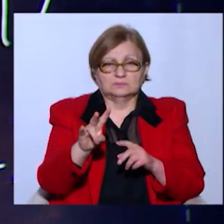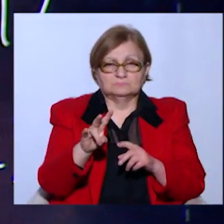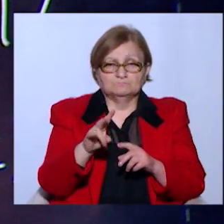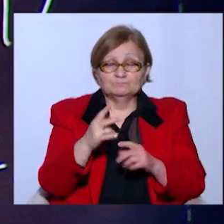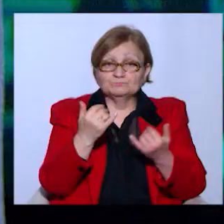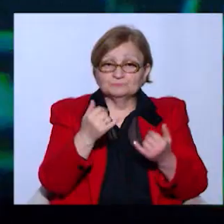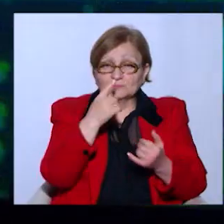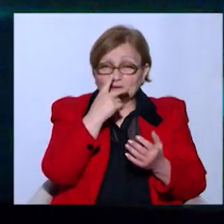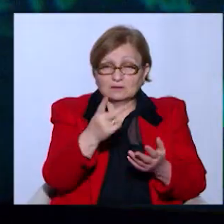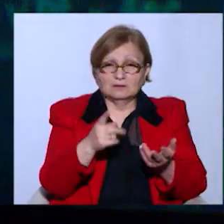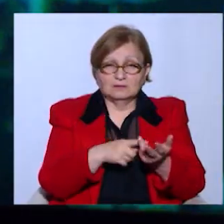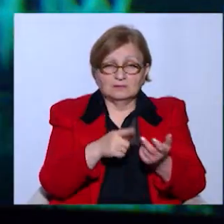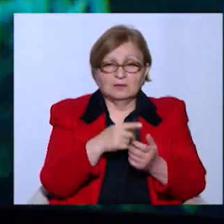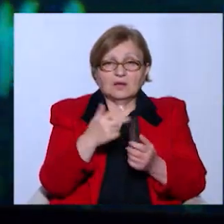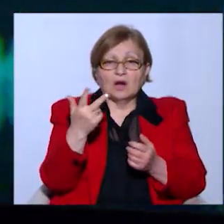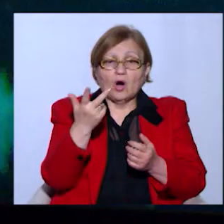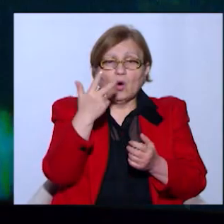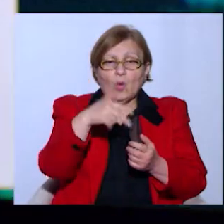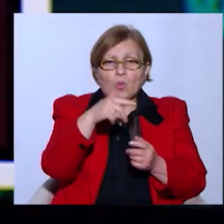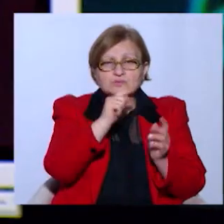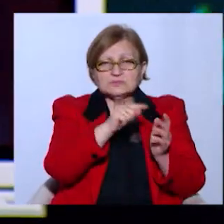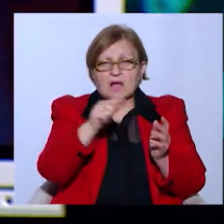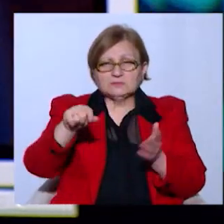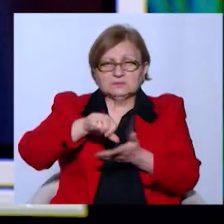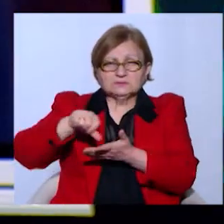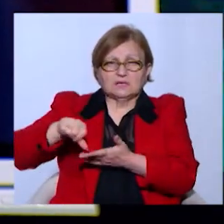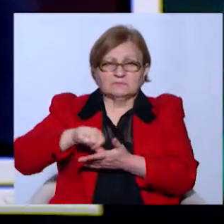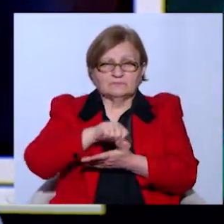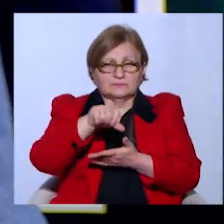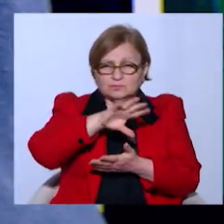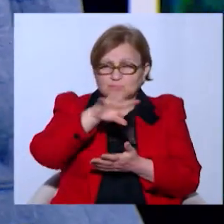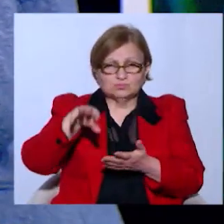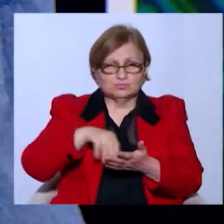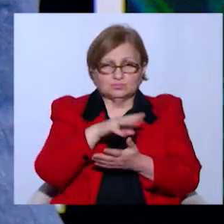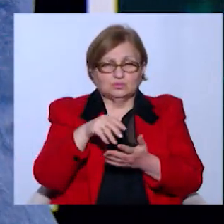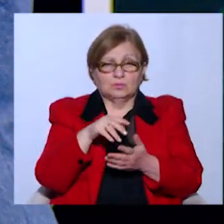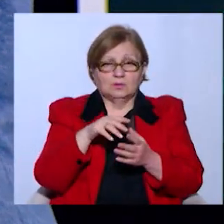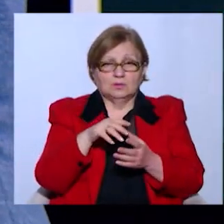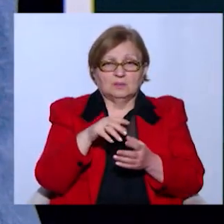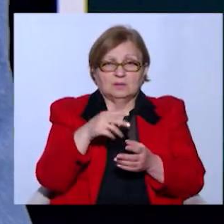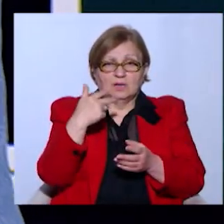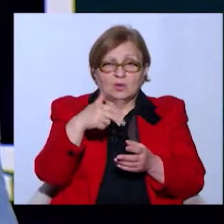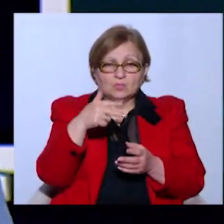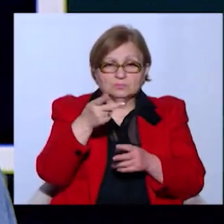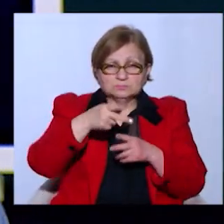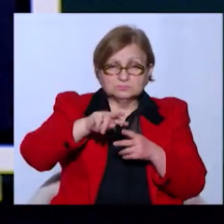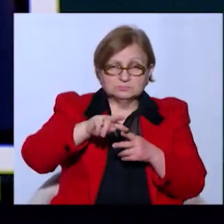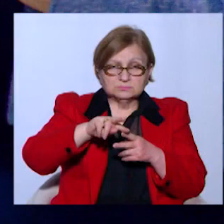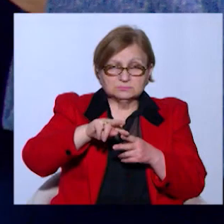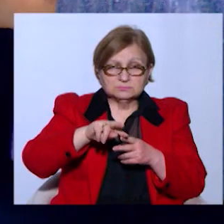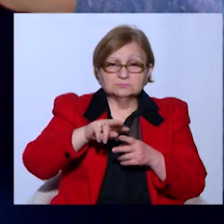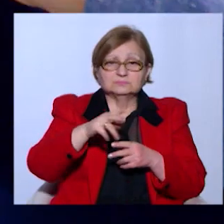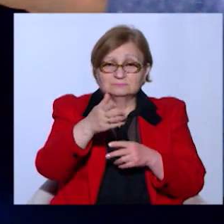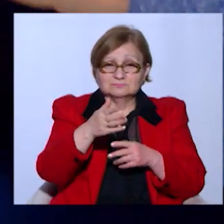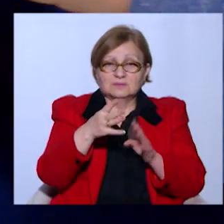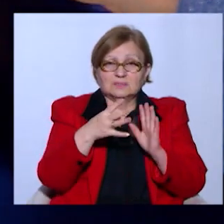და ეხლა უკვე გამოვთვალოთ 30-ვე წევრის ჯამი, ანუ ეს 30 ეს არის 30 კვადრატს პლუს 2 ჯერ 30,